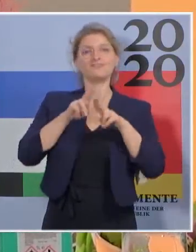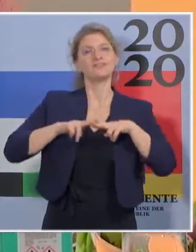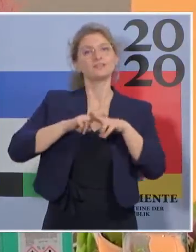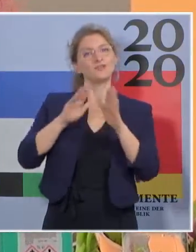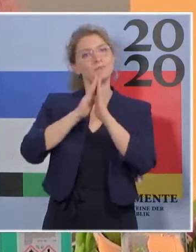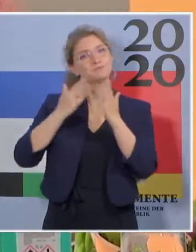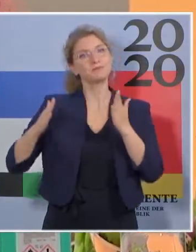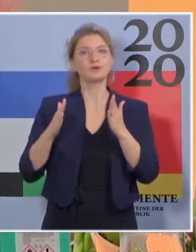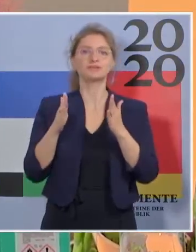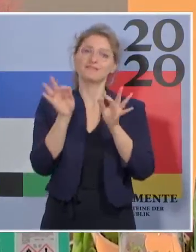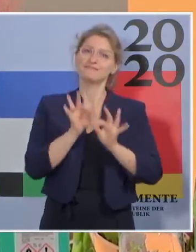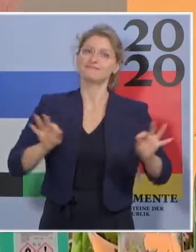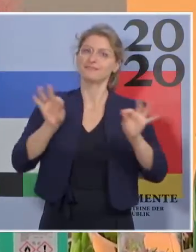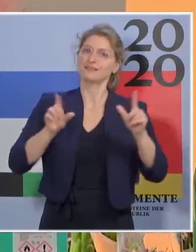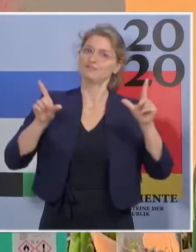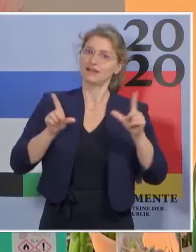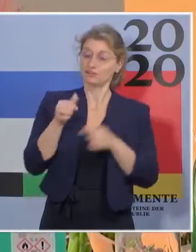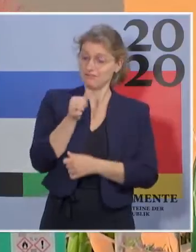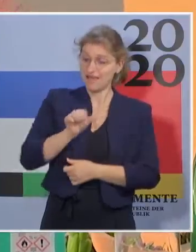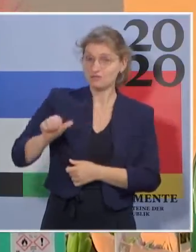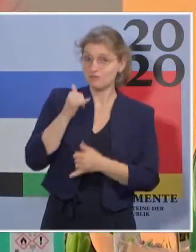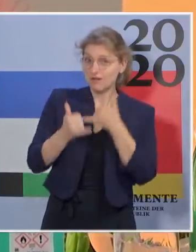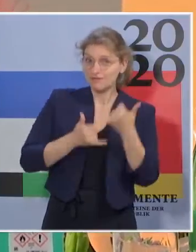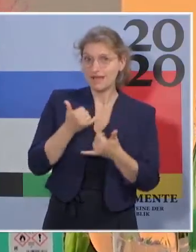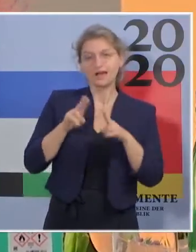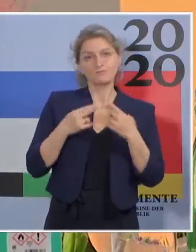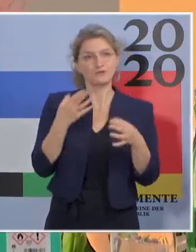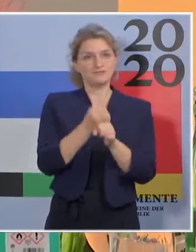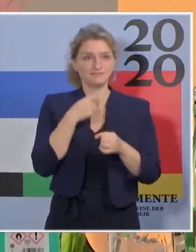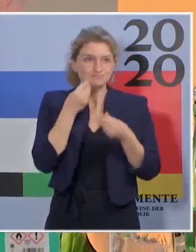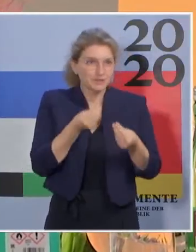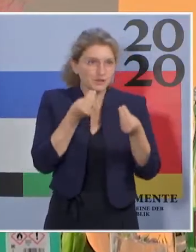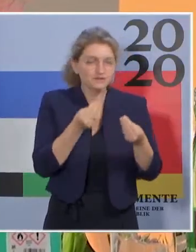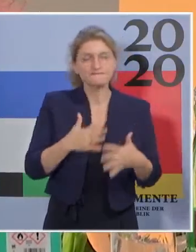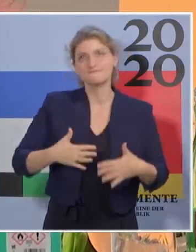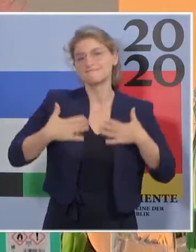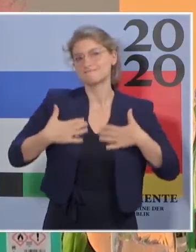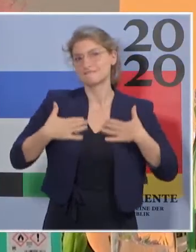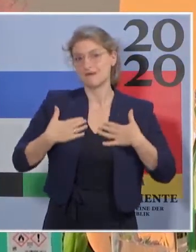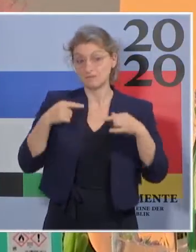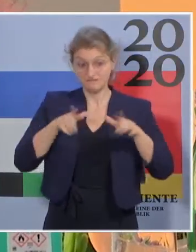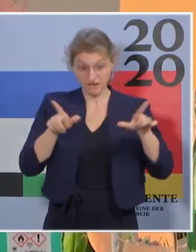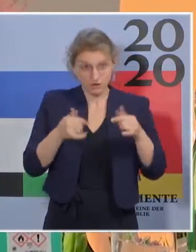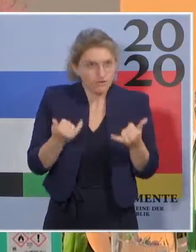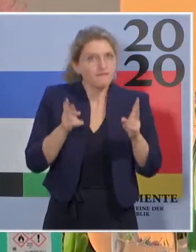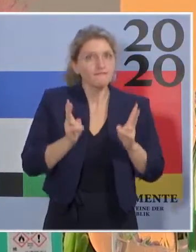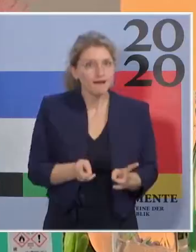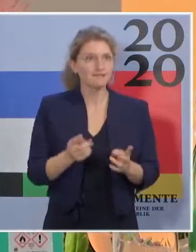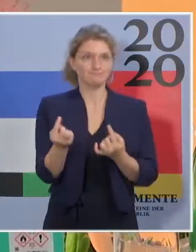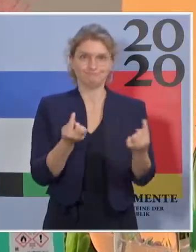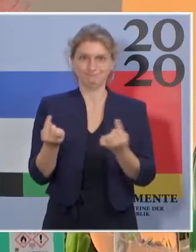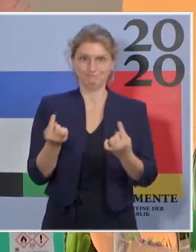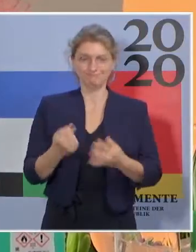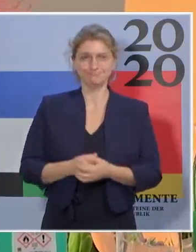Festakt 100 Jahre Bundesverfassung begrüßen. Ich bin sehr froh, dass wir diese Veranstaltung hier abhalten können. Erlauben Sie